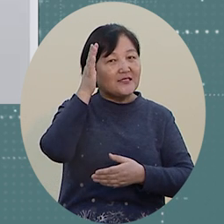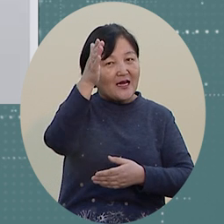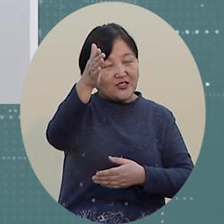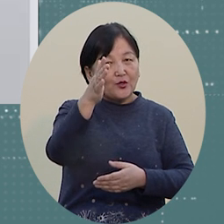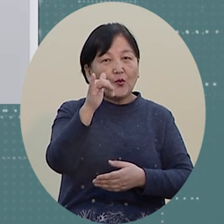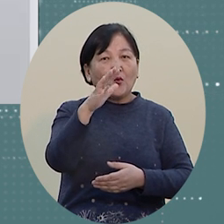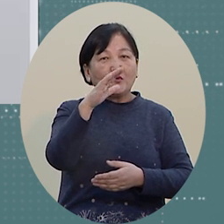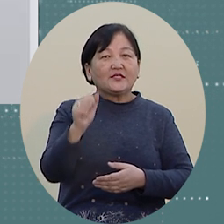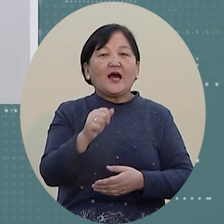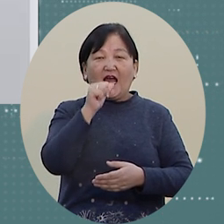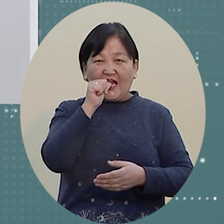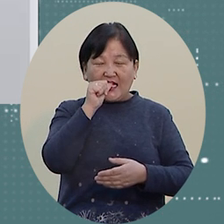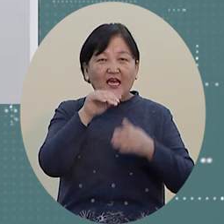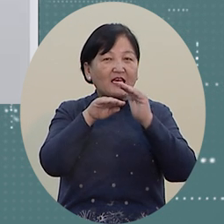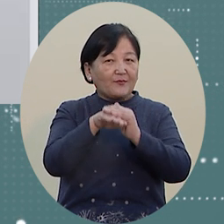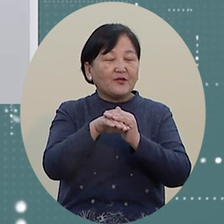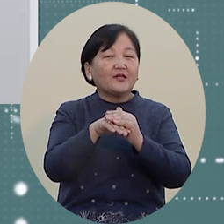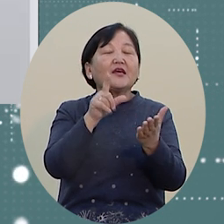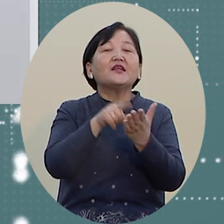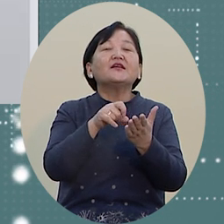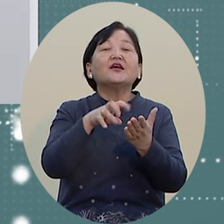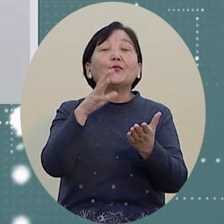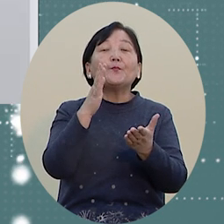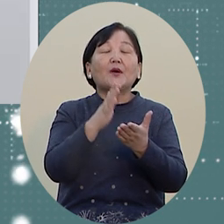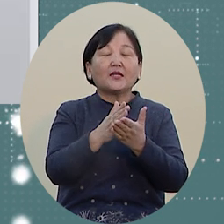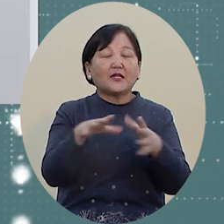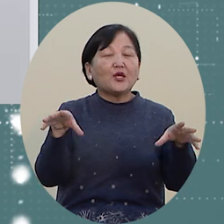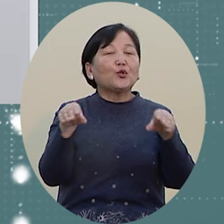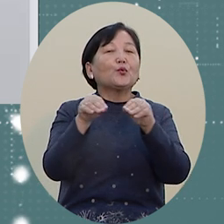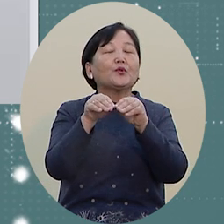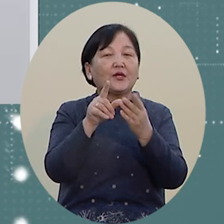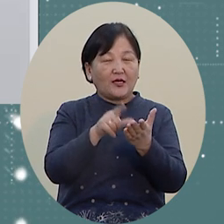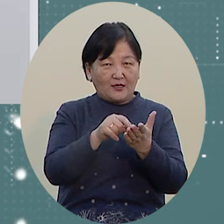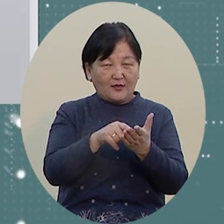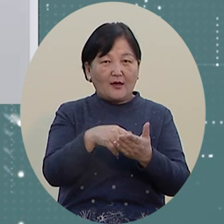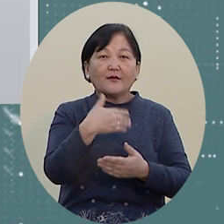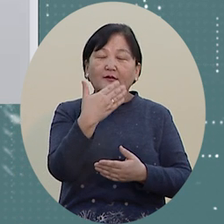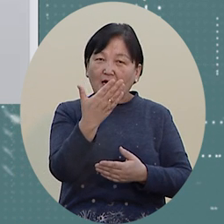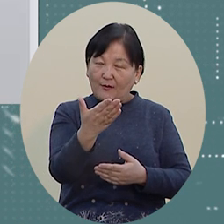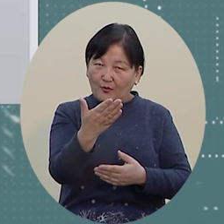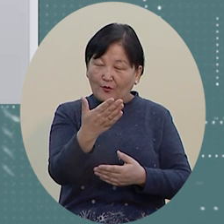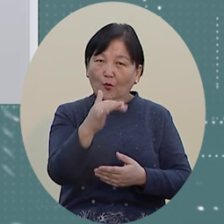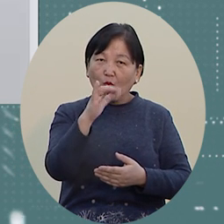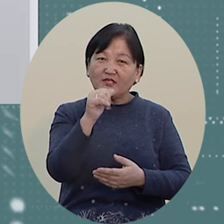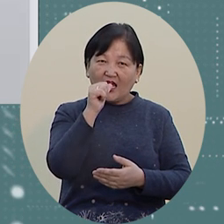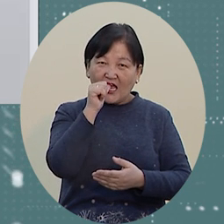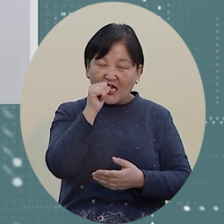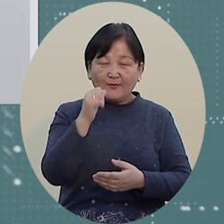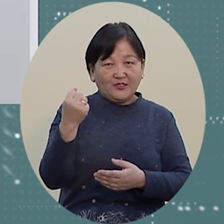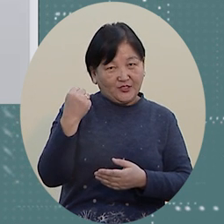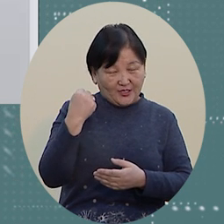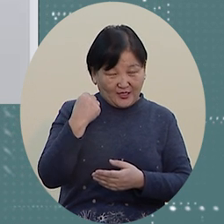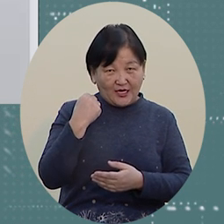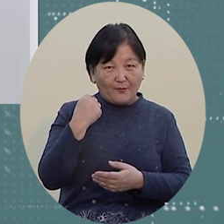хэрэгтэй гэж дүгнэлээ гэсэн юм дүгнэлтийг бичлээ. Тэгэхээр та нар бол усыг хэмндэг байж болно тэгвэл хэмндгийм